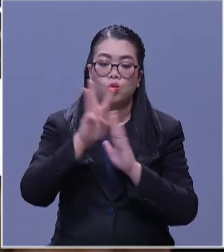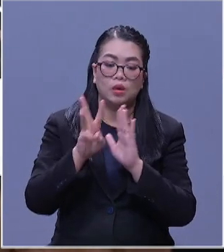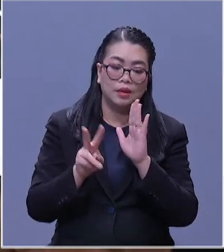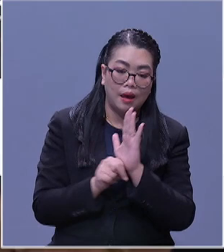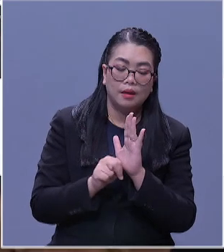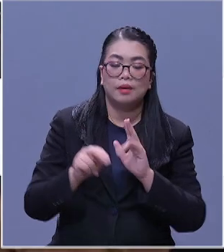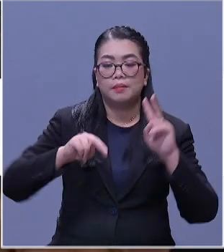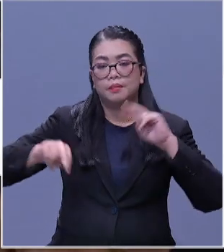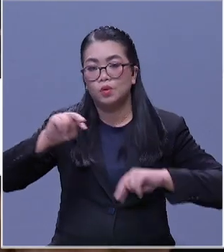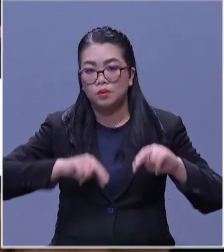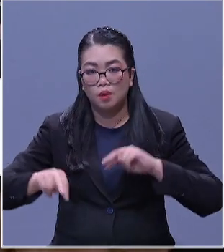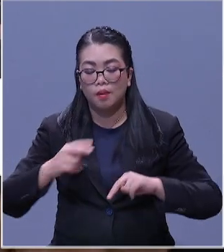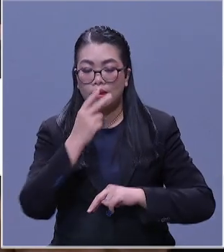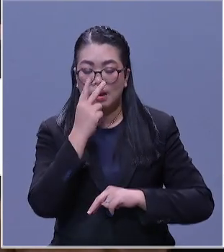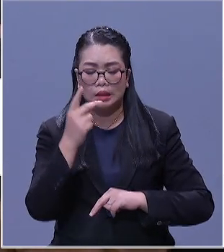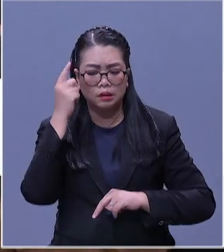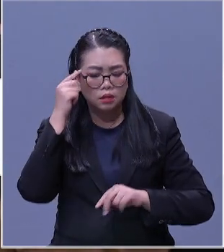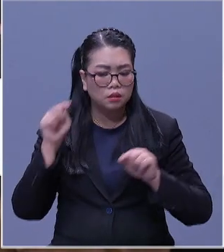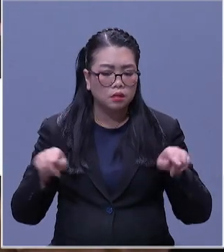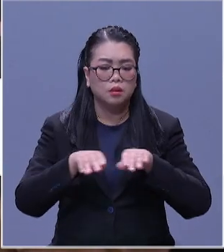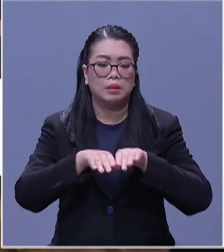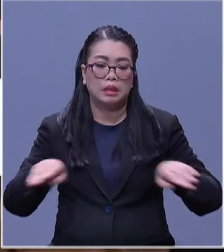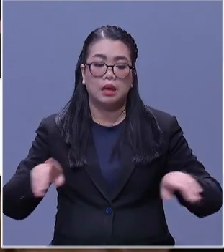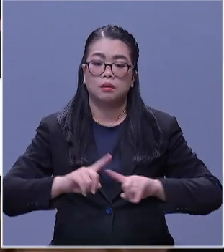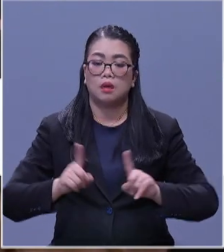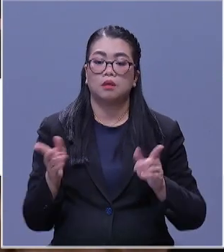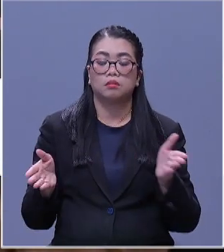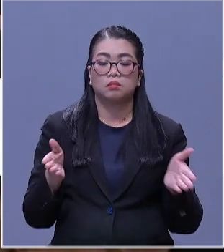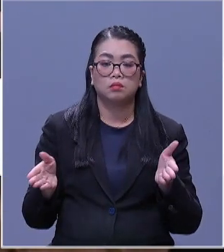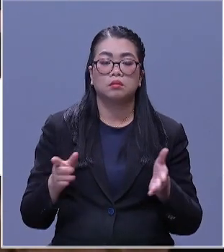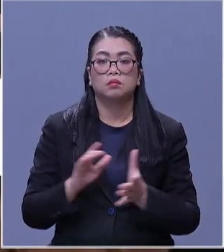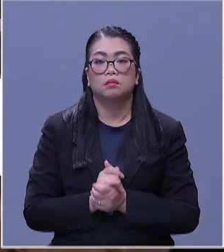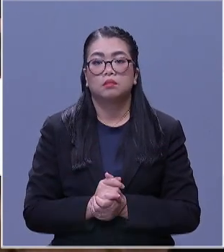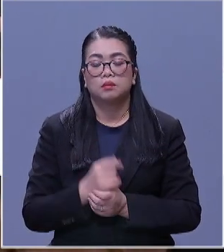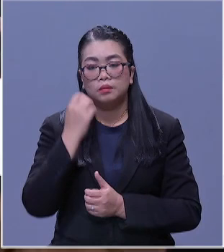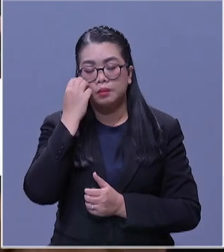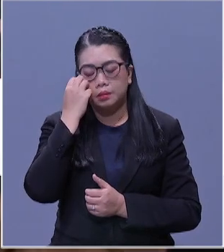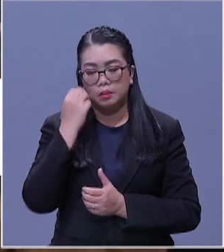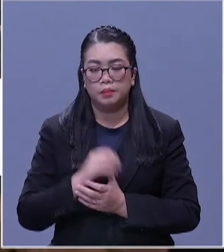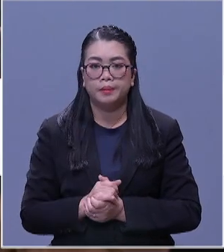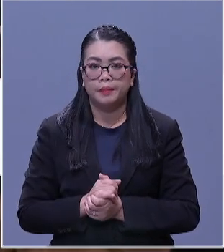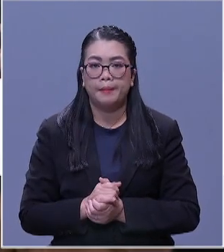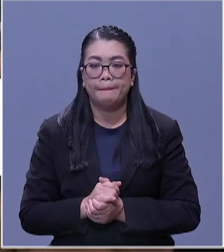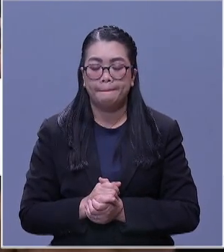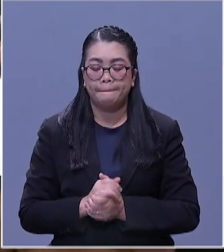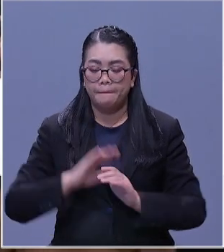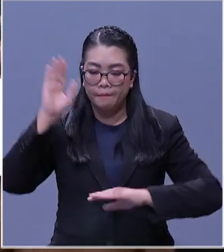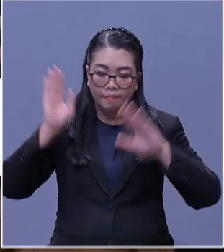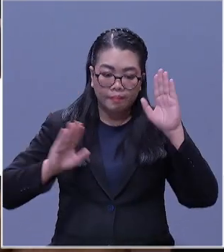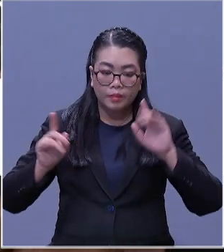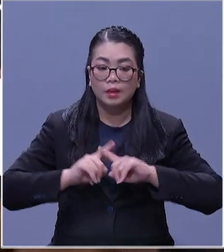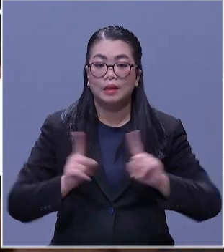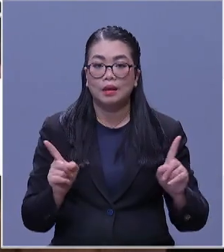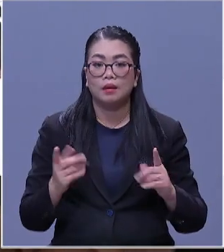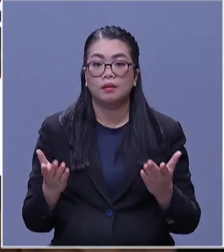เา้าเห็นทำให้บางคนก็จะมองเรื่องของมาตรฐานนะฮะในเรื่องของการคุกคามทางเพศที่ต่างกันออกไปผลในการโหวตมันก็เลยออก